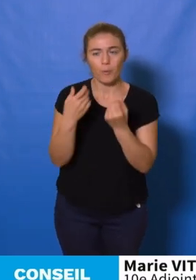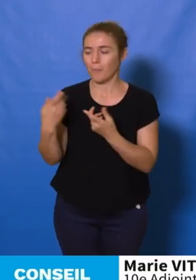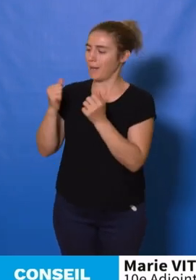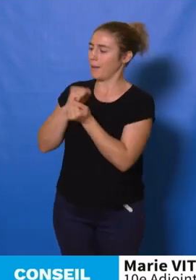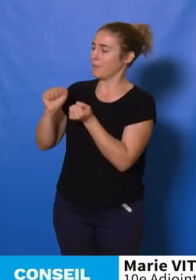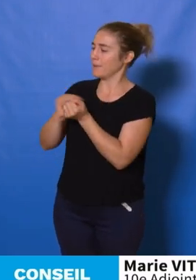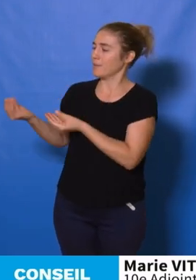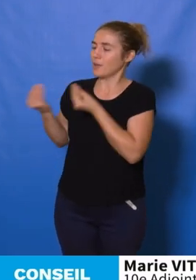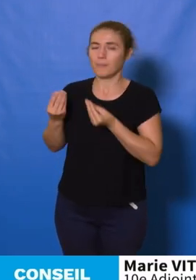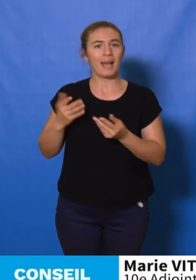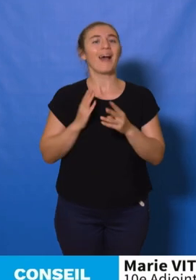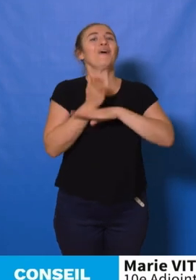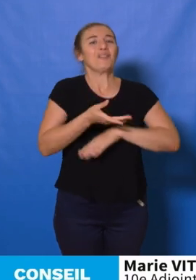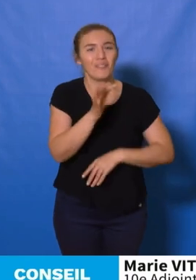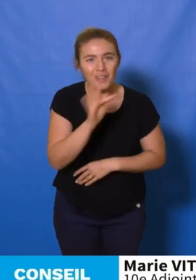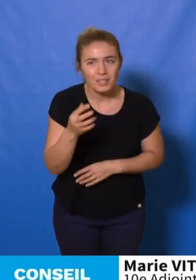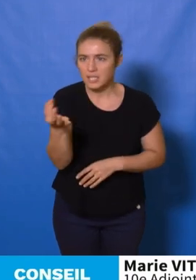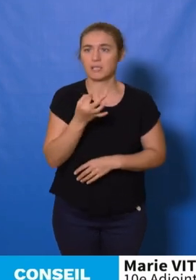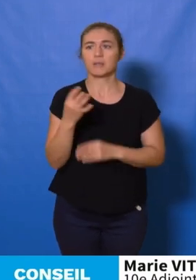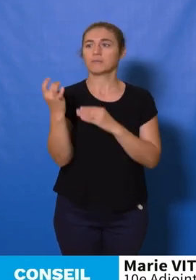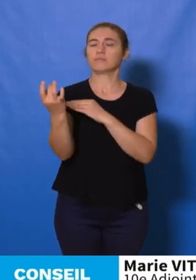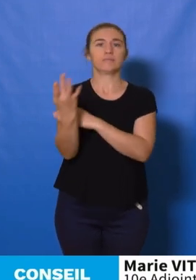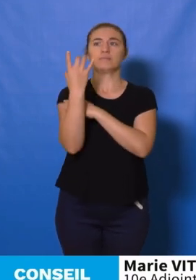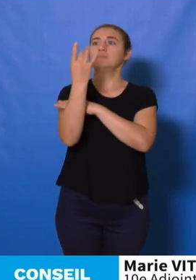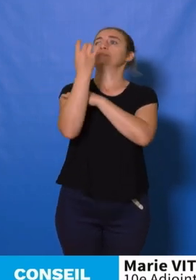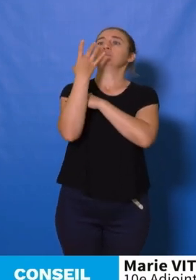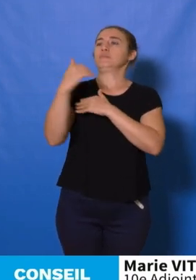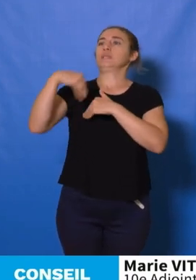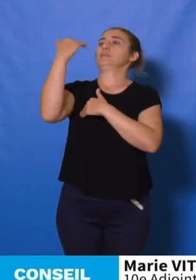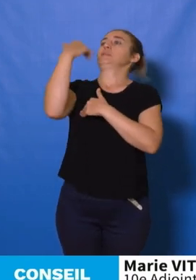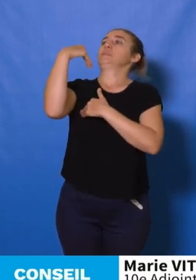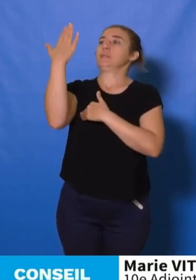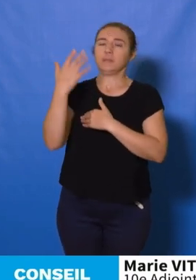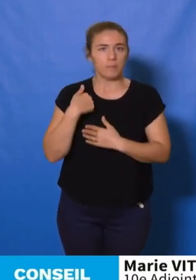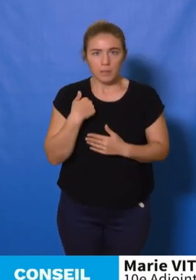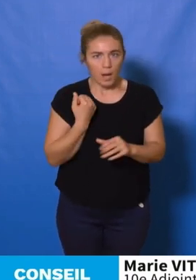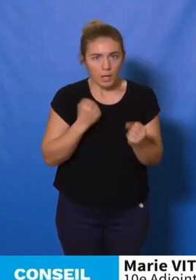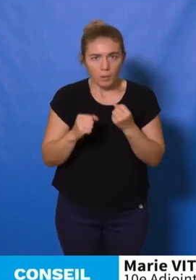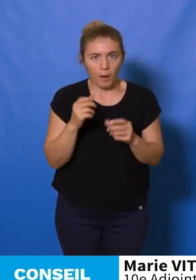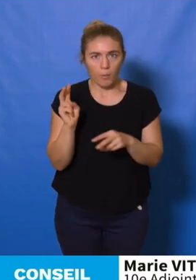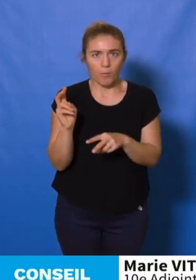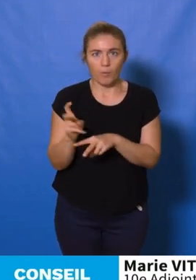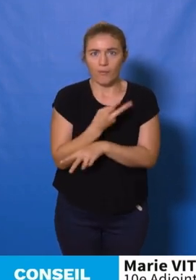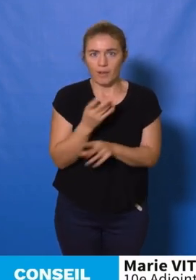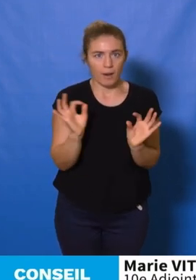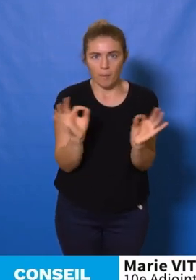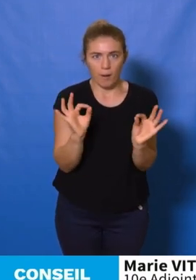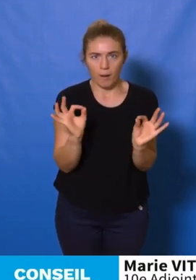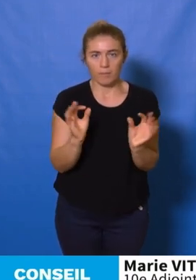« quitte le territoire, quitte le territoire, quitte le territoire », alors que je n'ai rien fait. Merci.